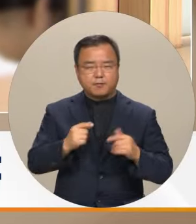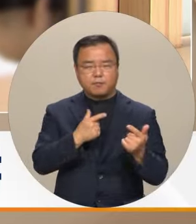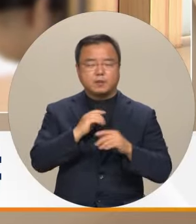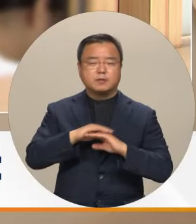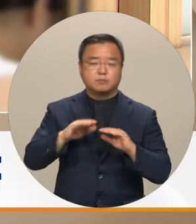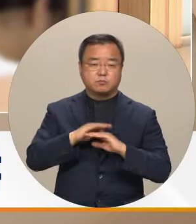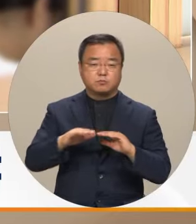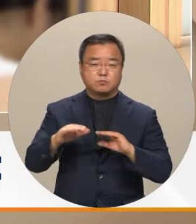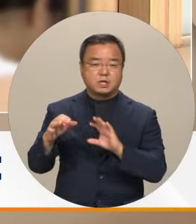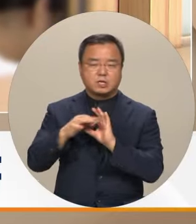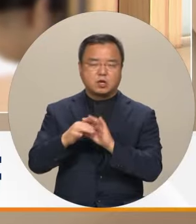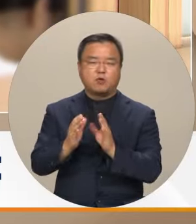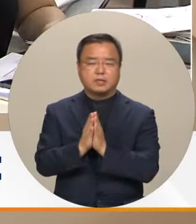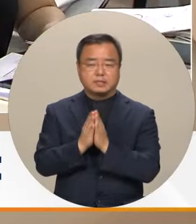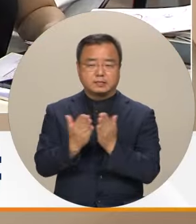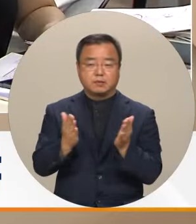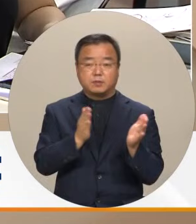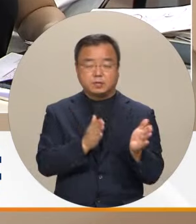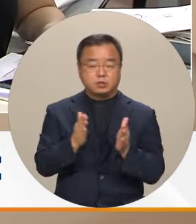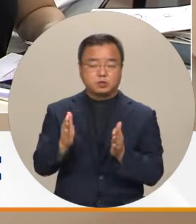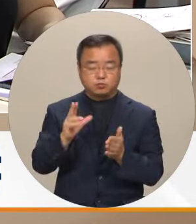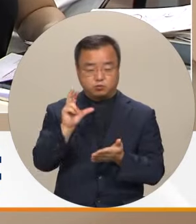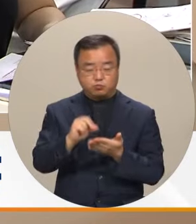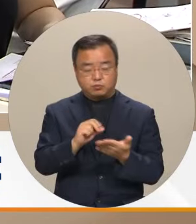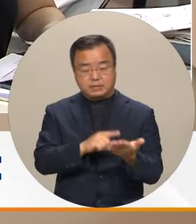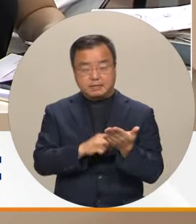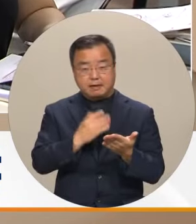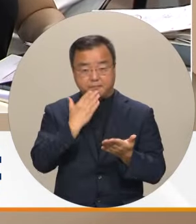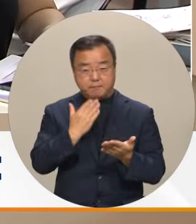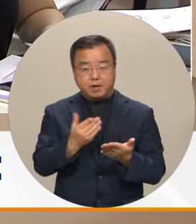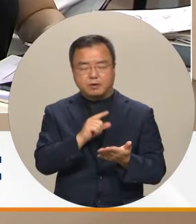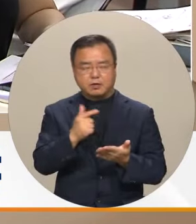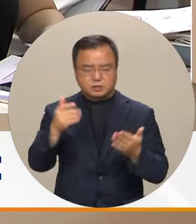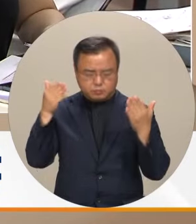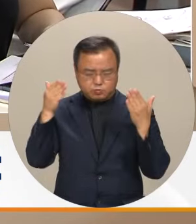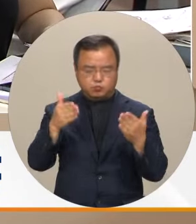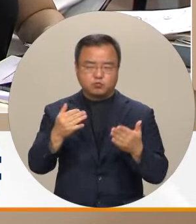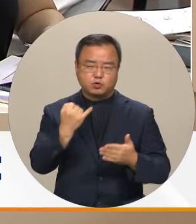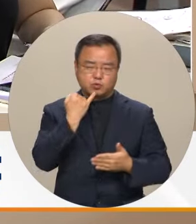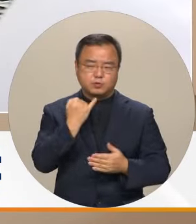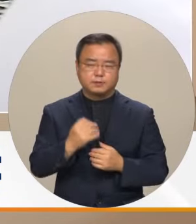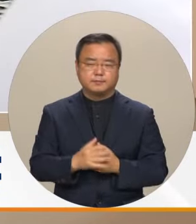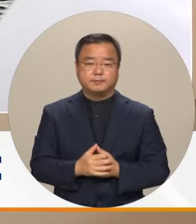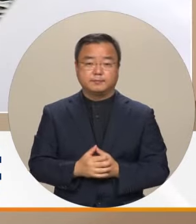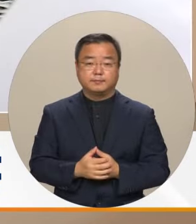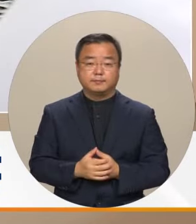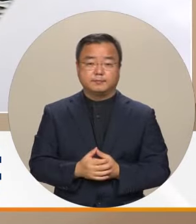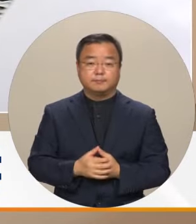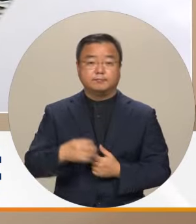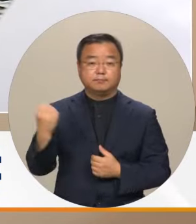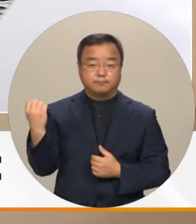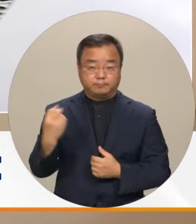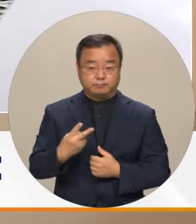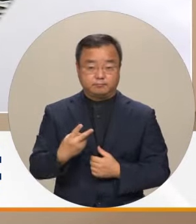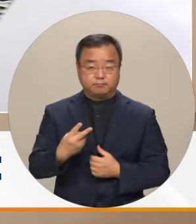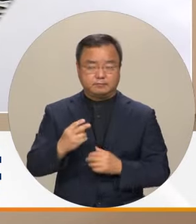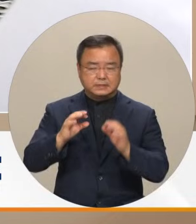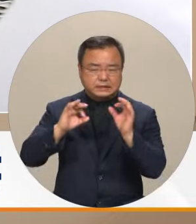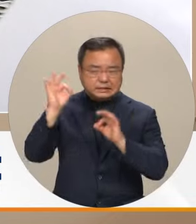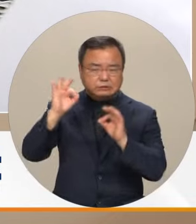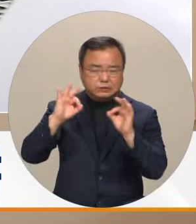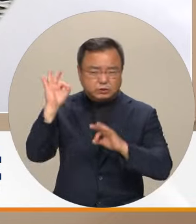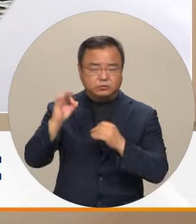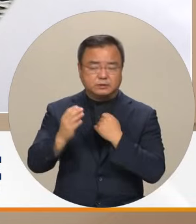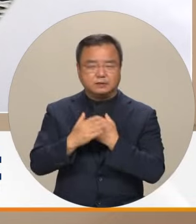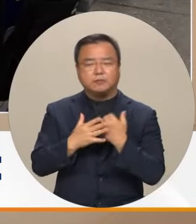연계 제를 정리하면서 출제 가능성이 높은 내용에 집중하는 것이 바람직할 거라고 생각합니다 자 또한 실수로 인해서